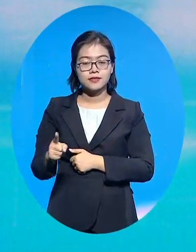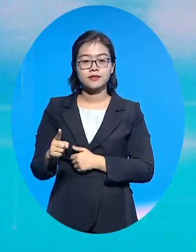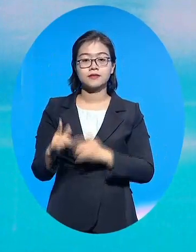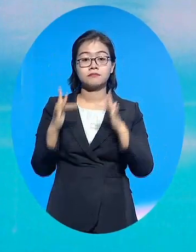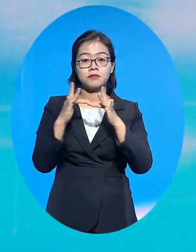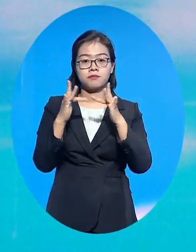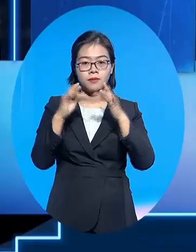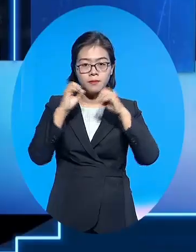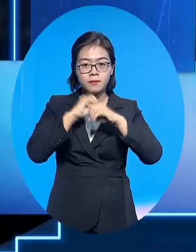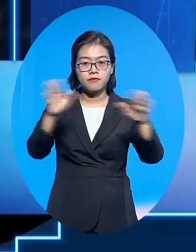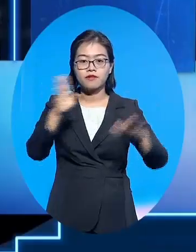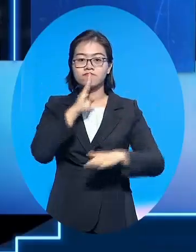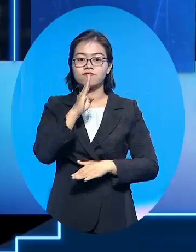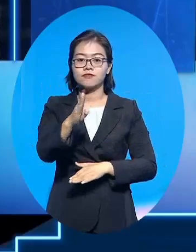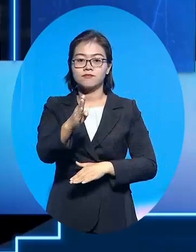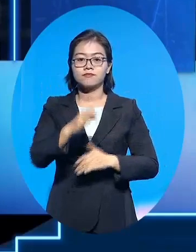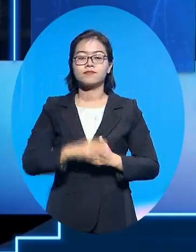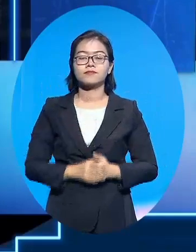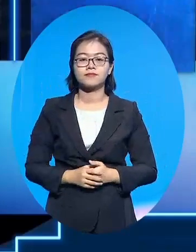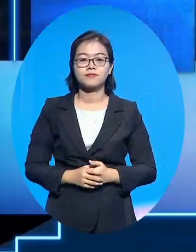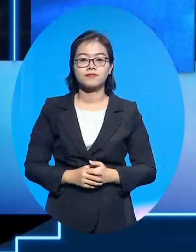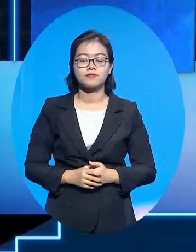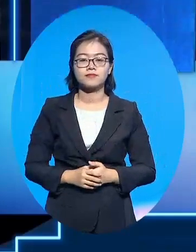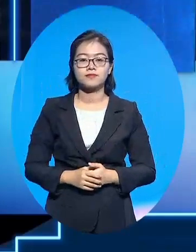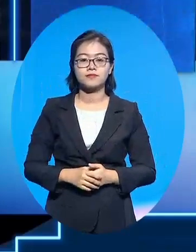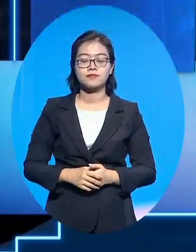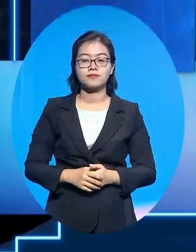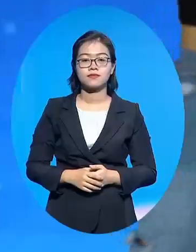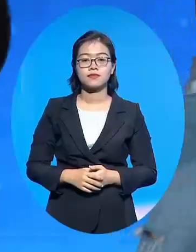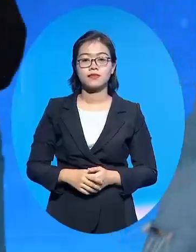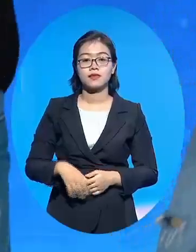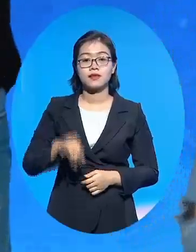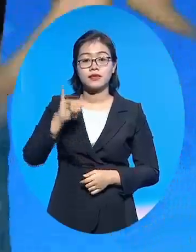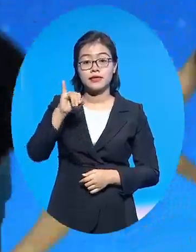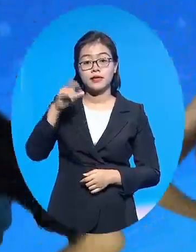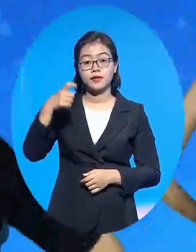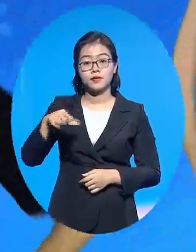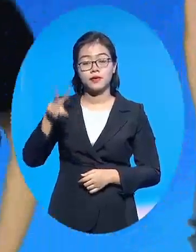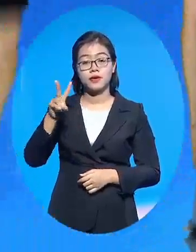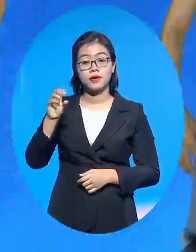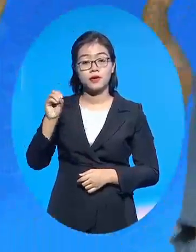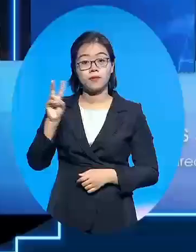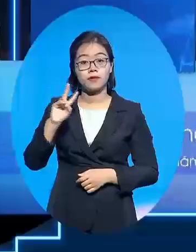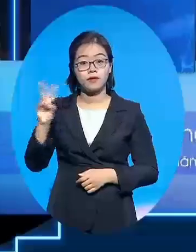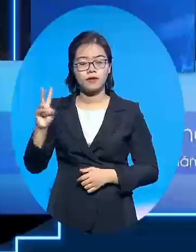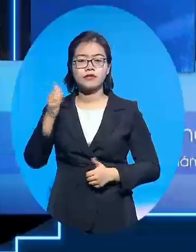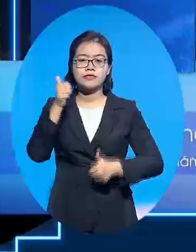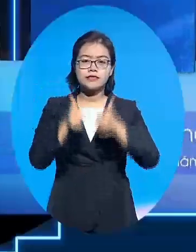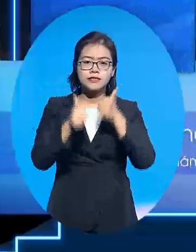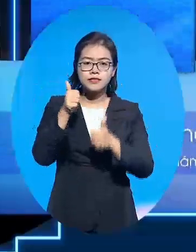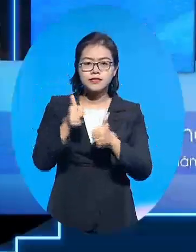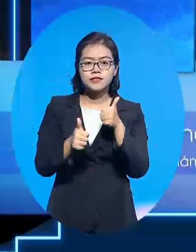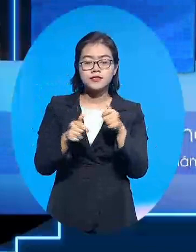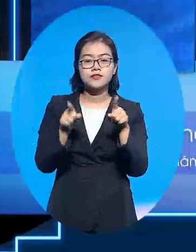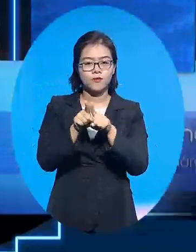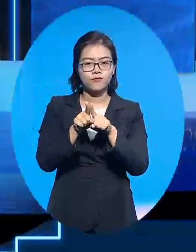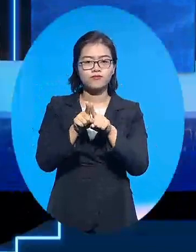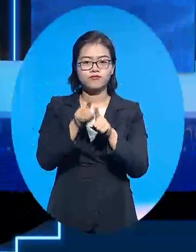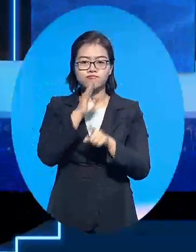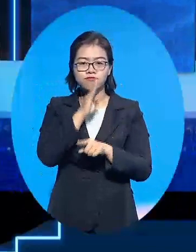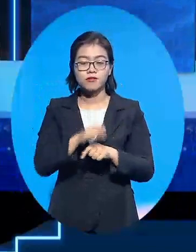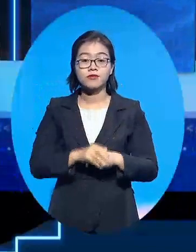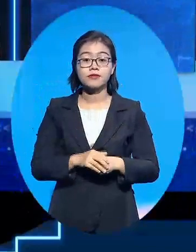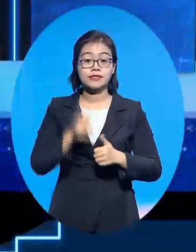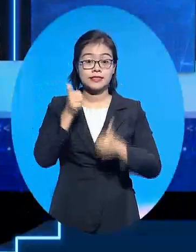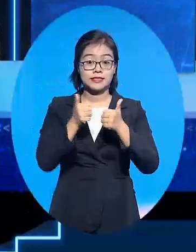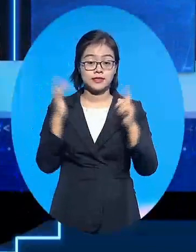kết vas là cuộc thi Tiếng Anh học thuật theo format của gtas cuộc thi năm nay thu hút